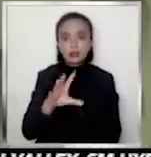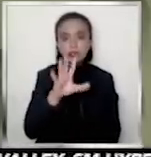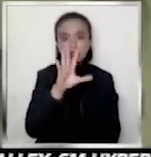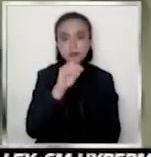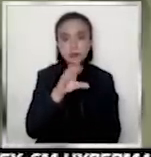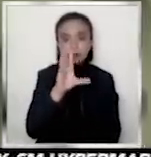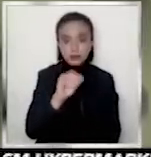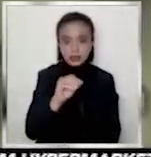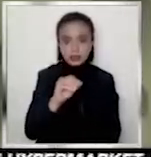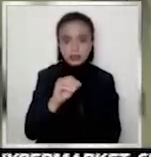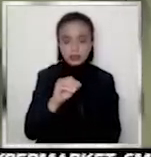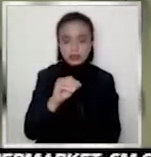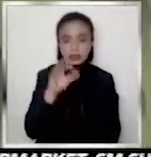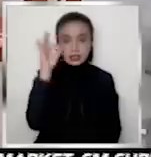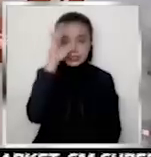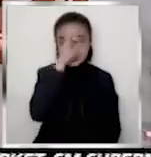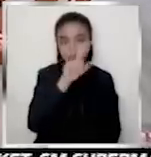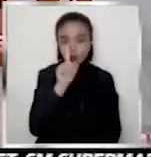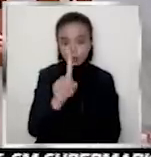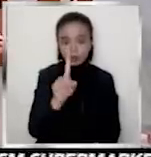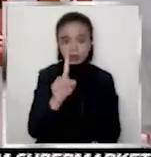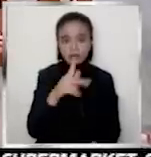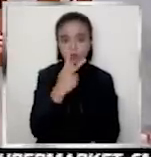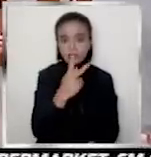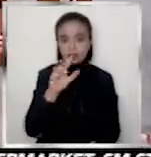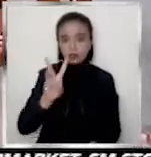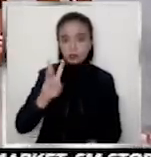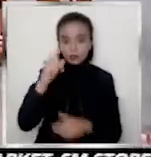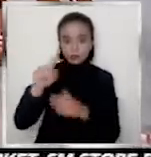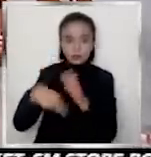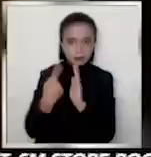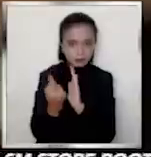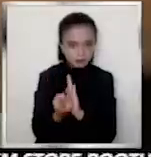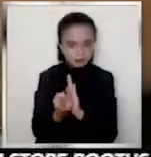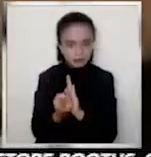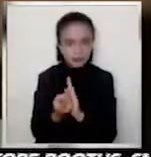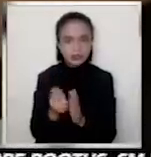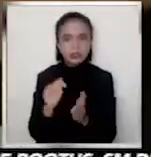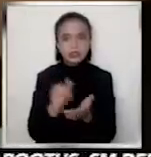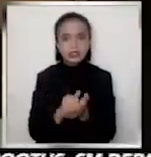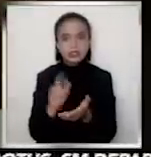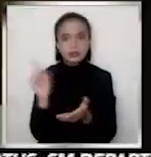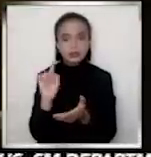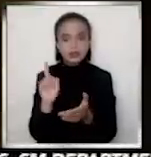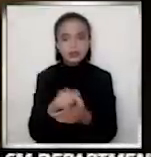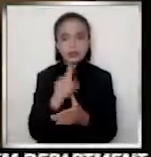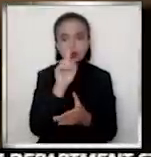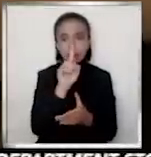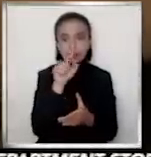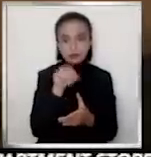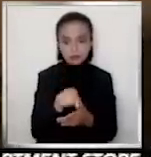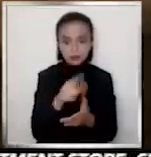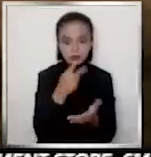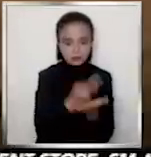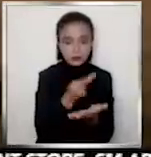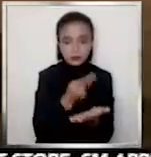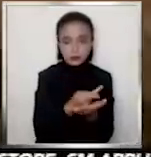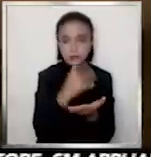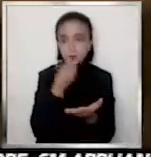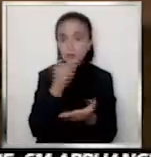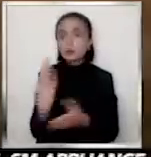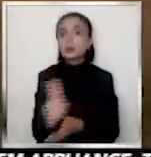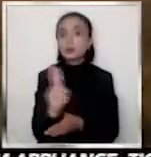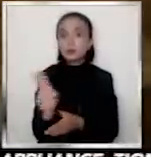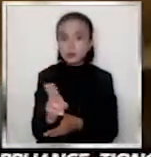sentimos kada kilowatt hour na singil? Katumbas yan ang lampas 100 pisong dagdag sa bill sa mga kumukonsumo ng